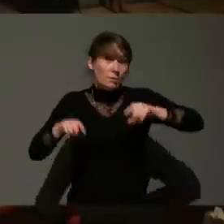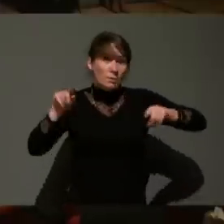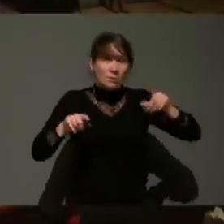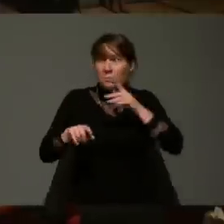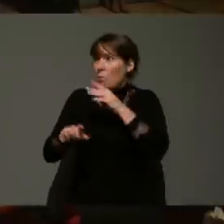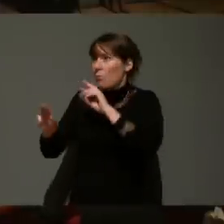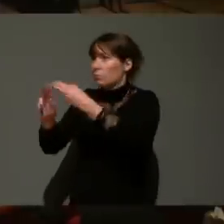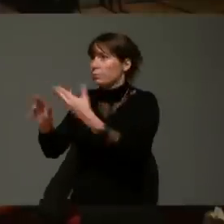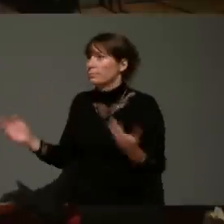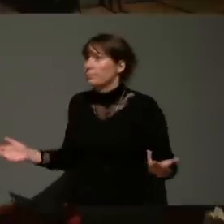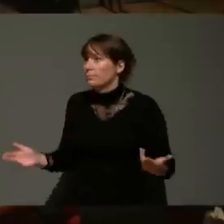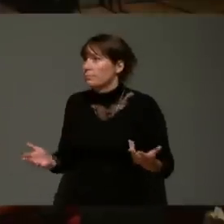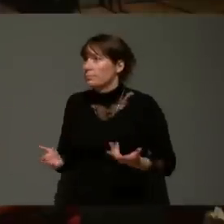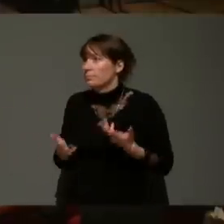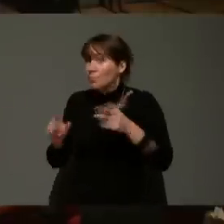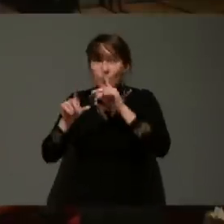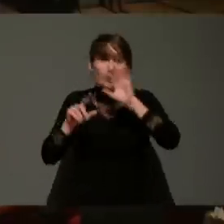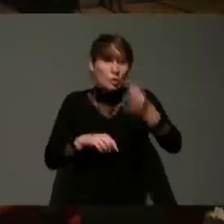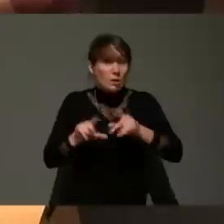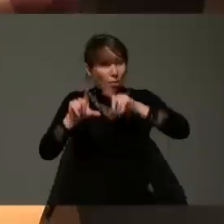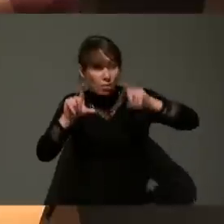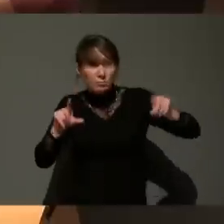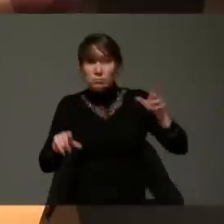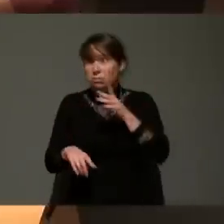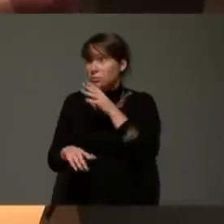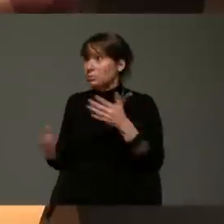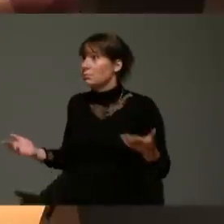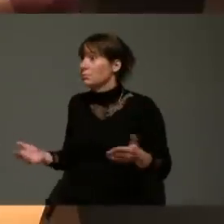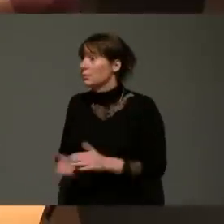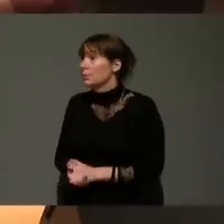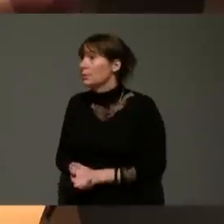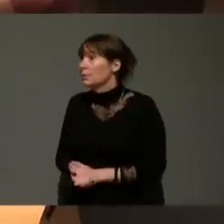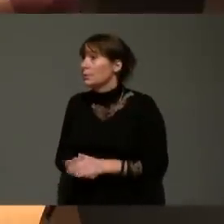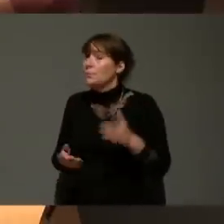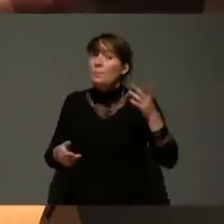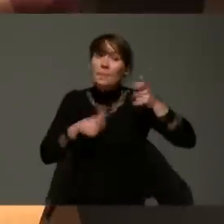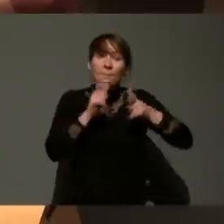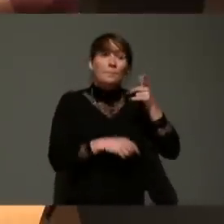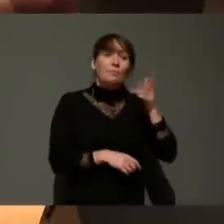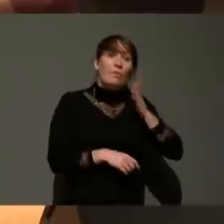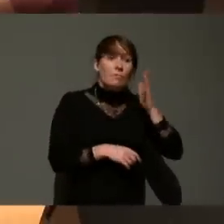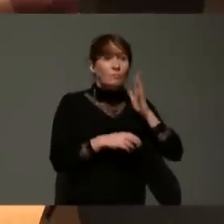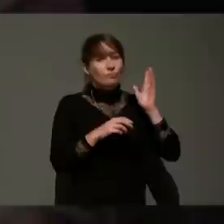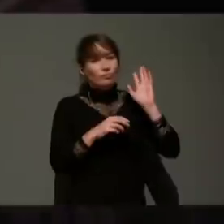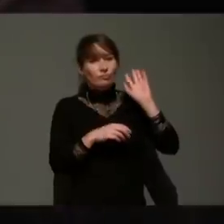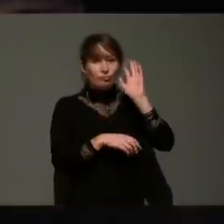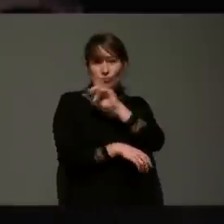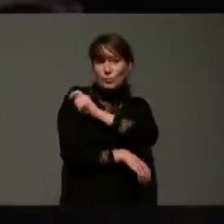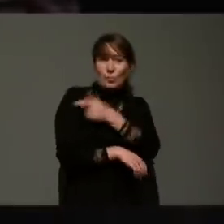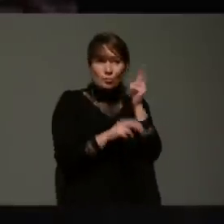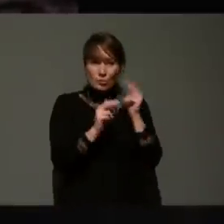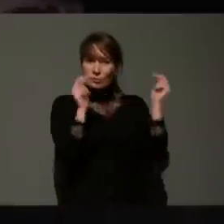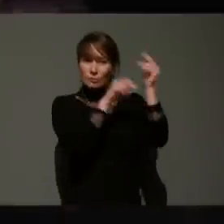peux pas vous répondre, je ne peux pas vous donner de pourcentage, c'est très variable. Vous avez d'anciens sportifs de haut niveau, on ne va pas citer de